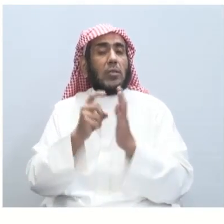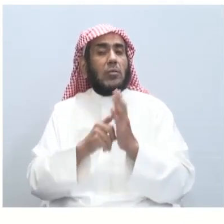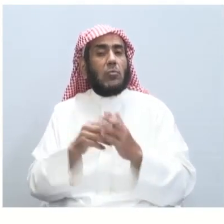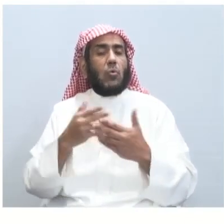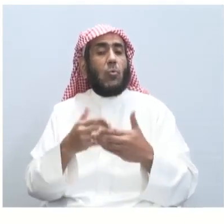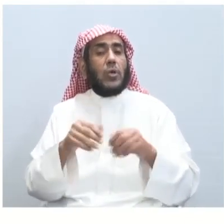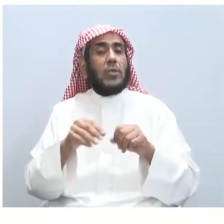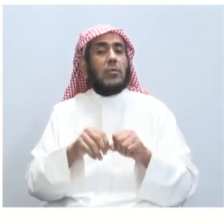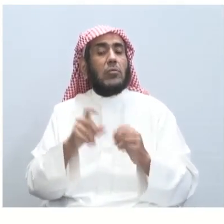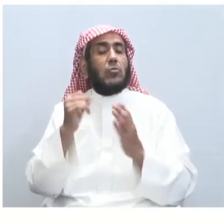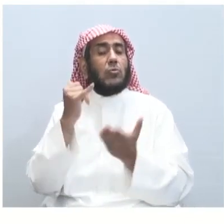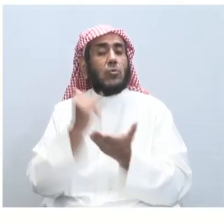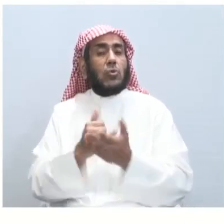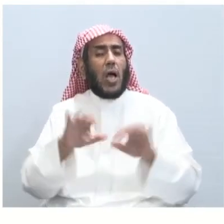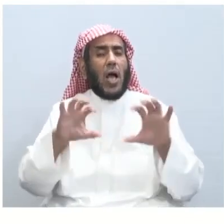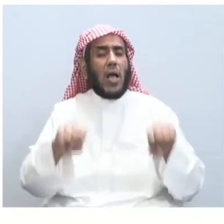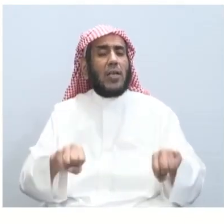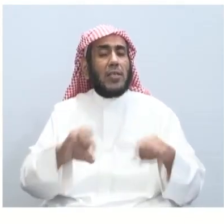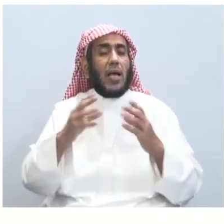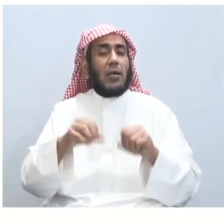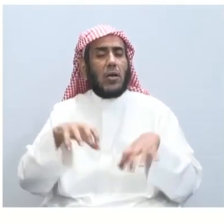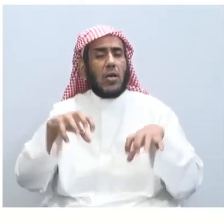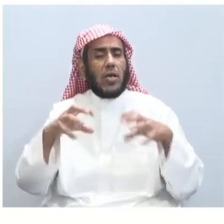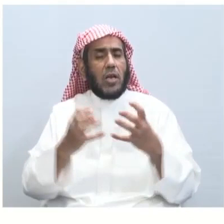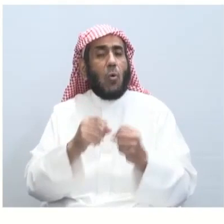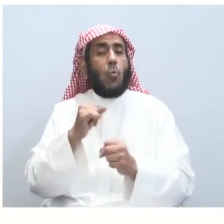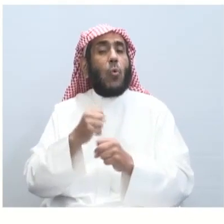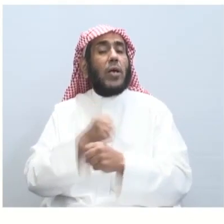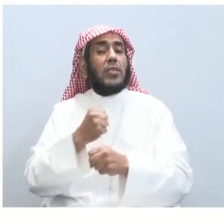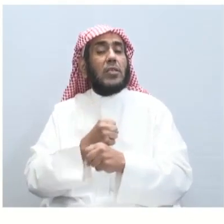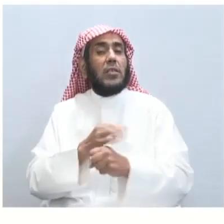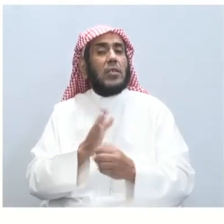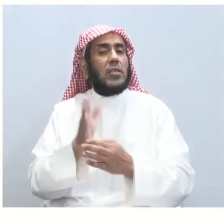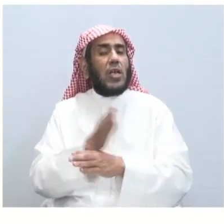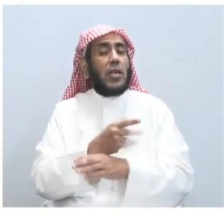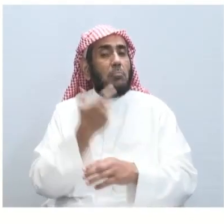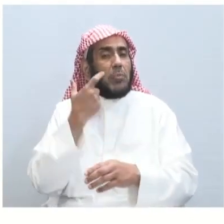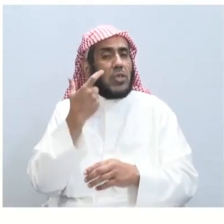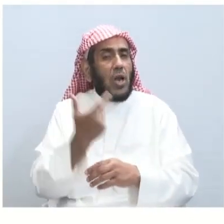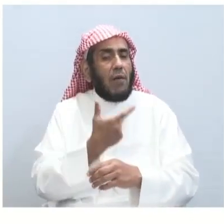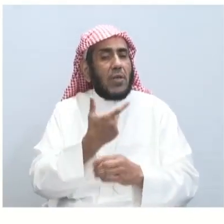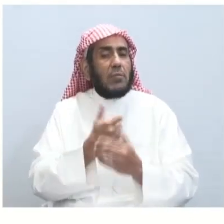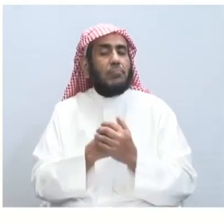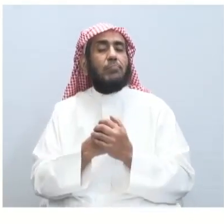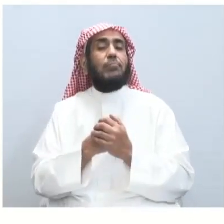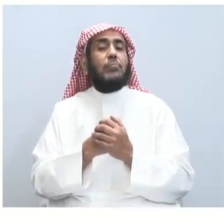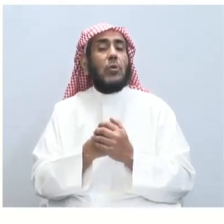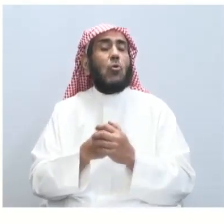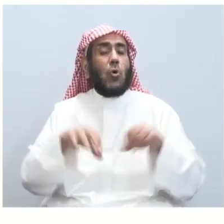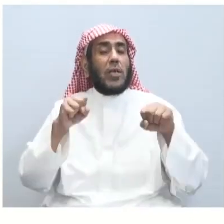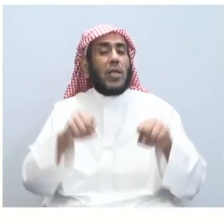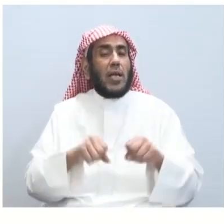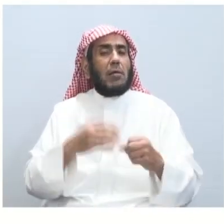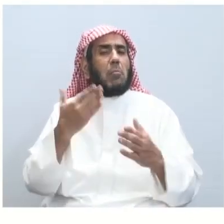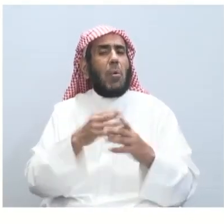تكون السلطه الاداريه ونشاطها ونلاحظ انه جانب اشرافي واداري